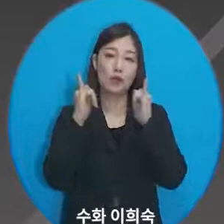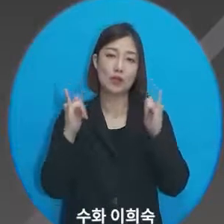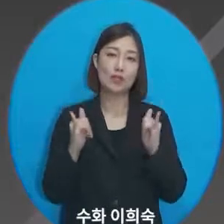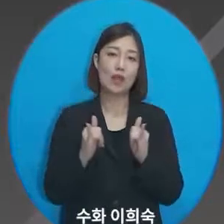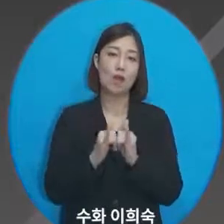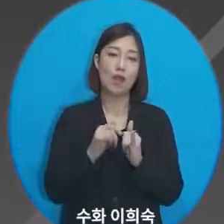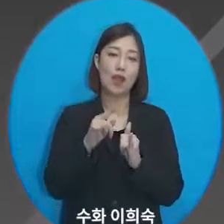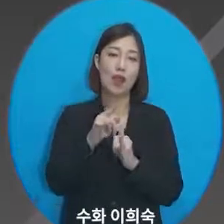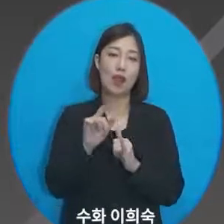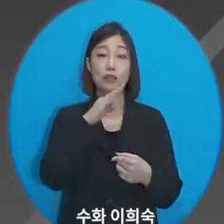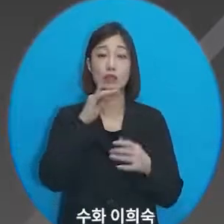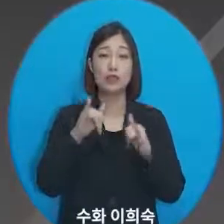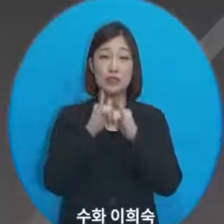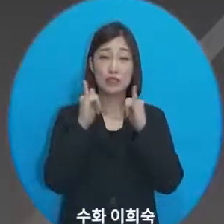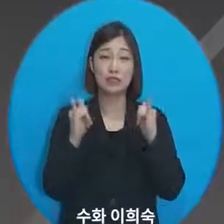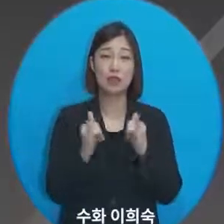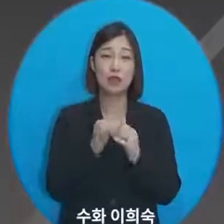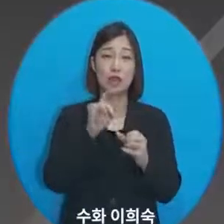듭니다.